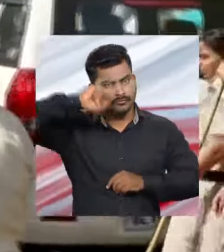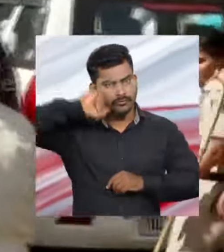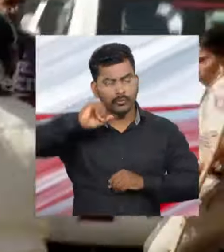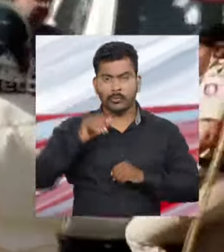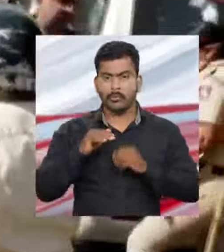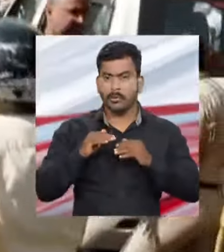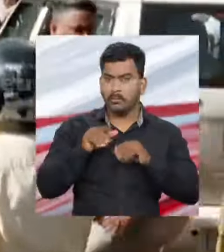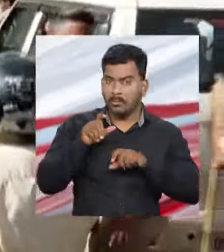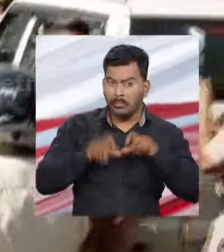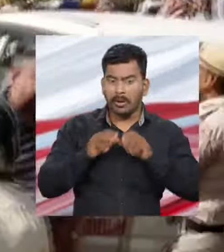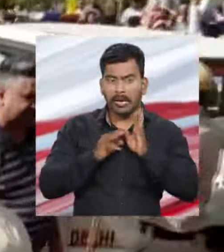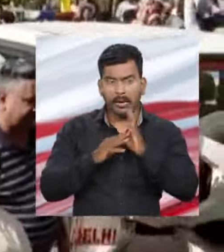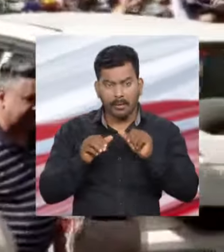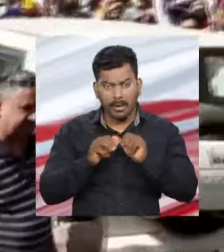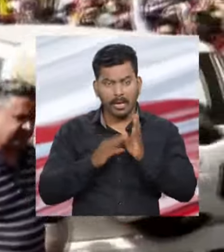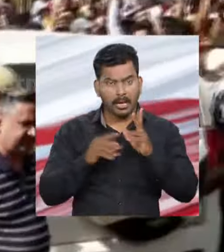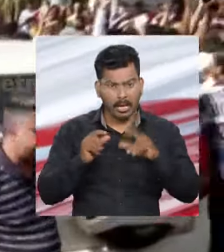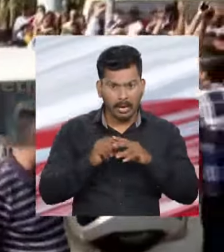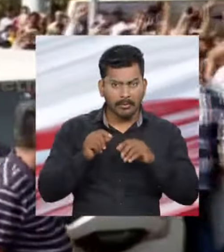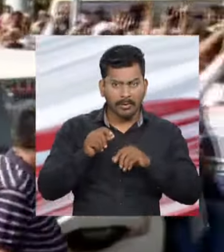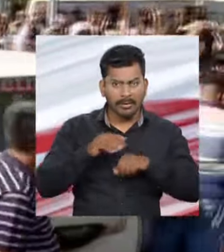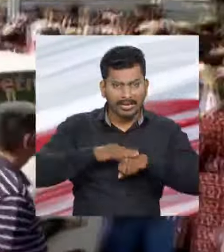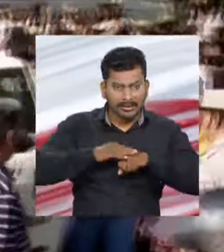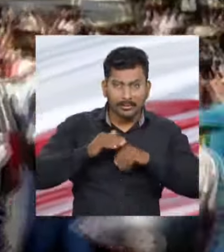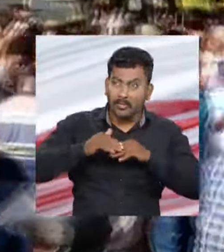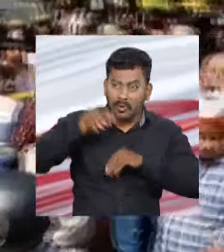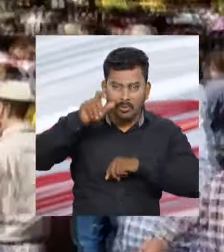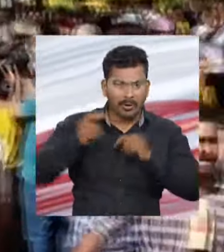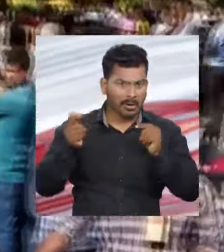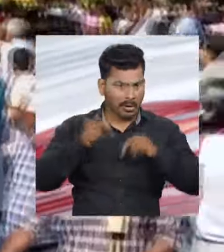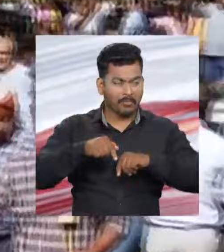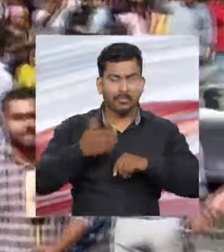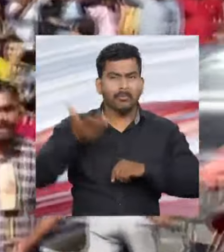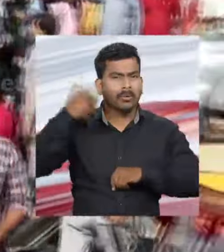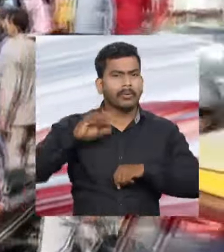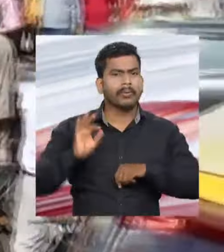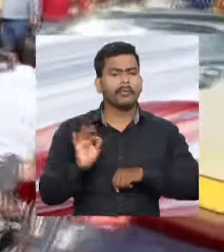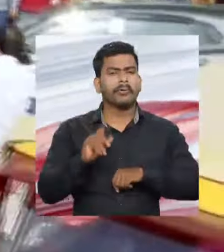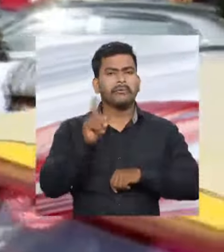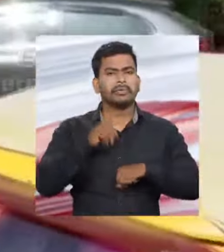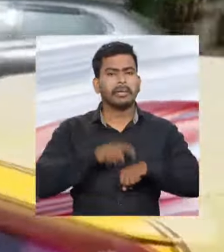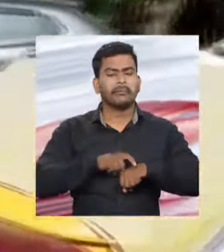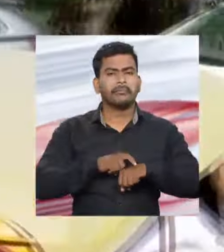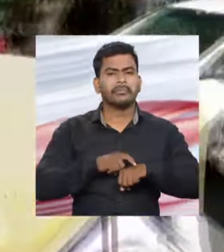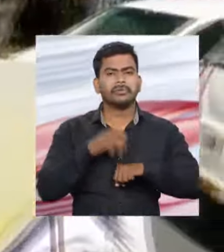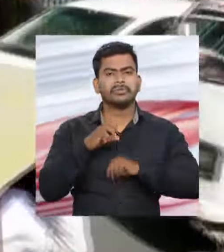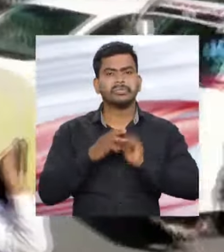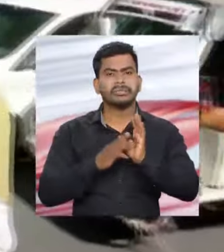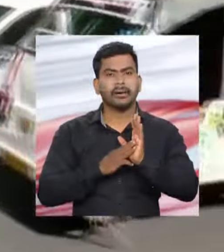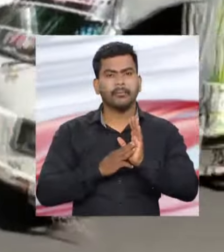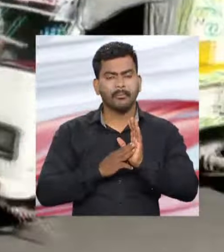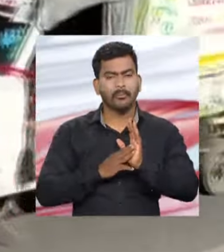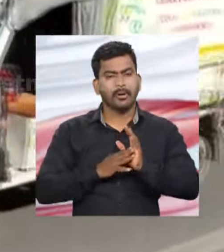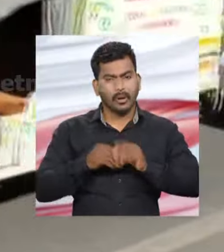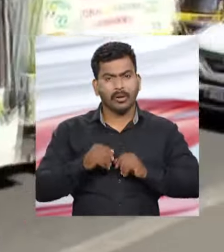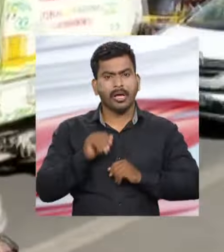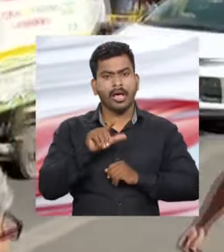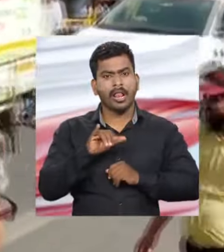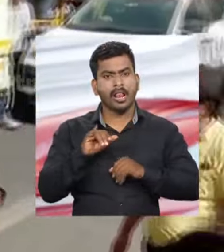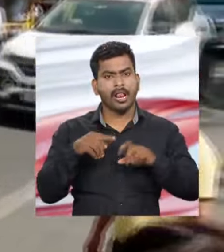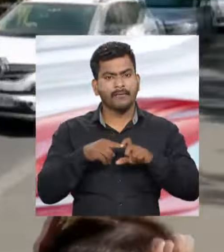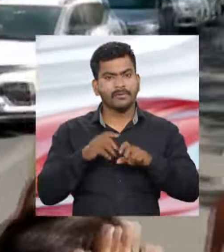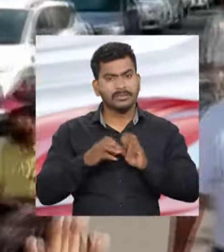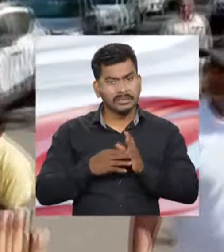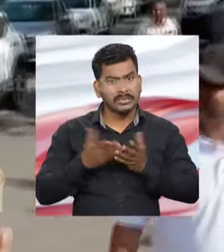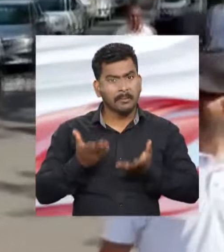ഇങ്ങോട്ടേക്ക് പ്രതിഷേധവുമായി തീഹാർ ജയിലിന് മുൻപിലേക്ക് വരികയും ചെയ്തിട്ടുണ്ട്. എന്തായാലും ചരിത്രത്തിൽ സമാനതകളില്ലാത്ത നടപടികളുമായി അന്വേഷണ ഏജൻസികൾ മുന്നോട്ട് പോകുമ്പോൾ അതിനെ